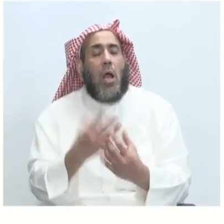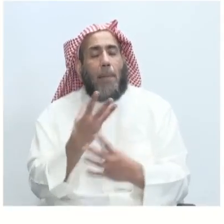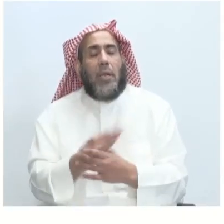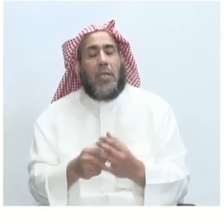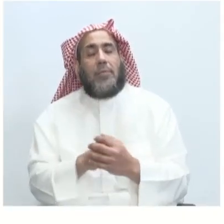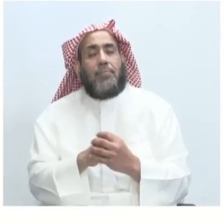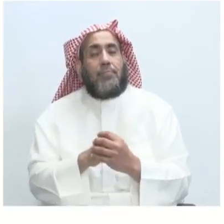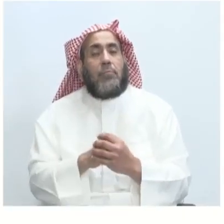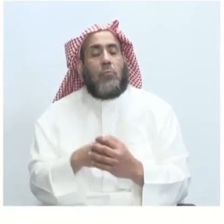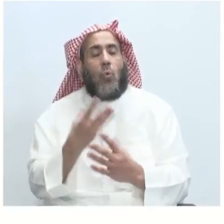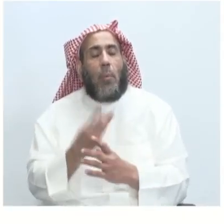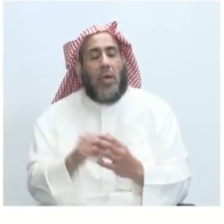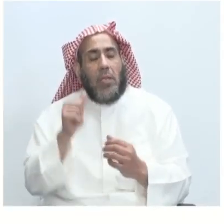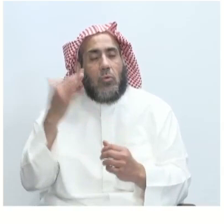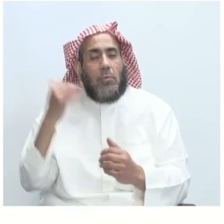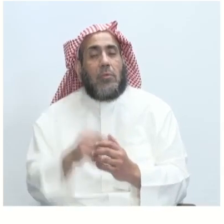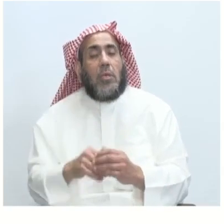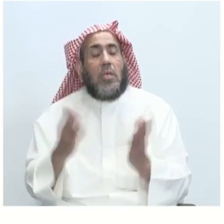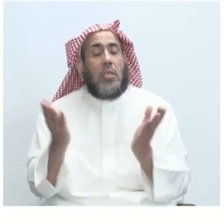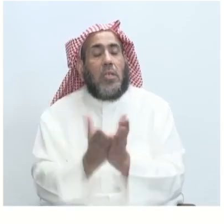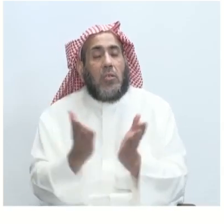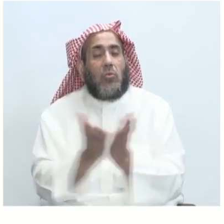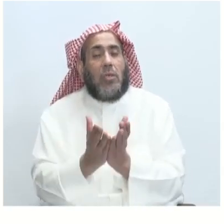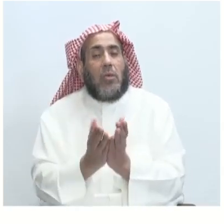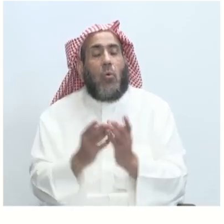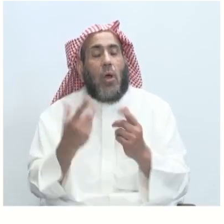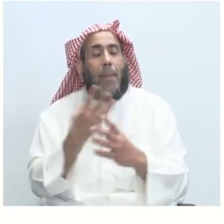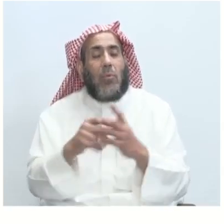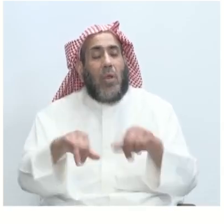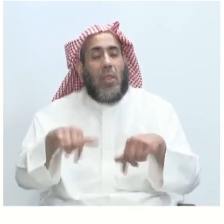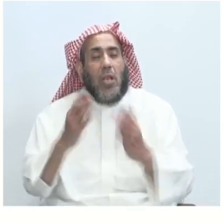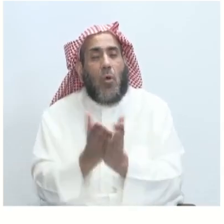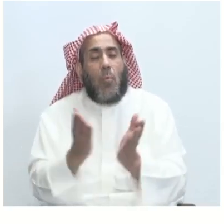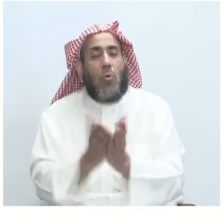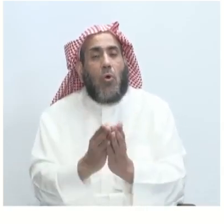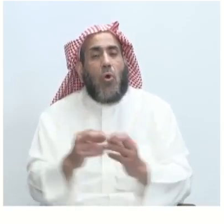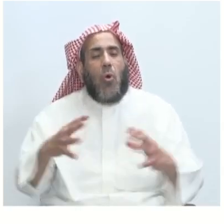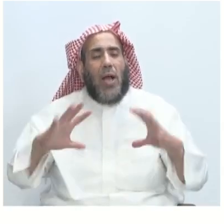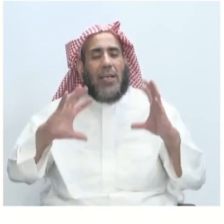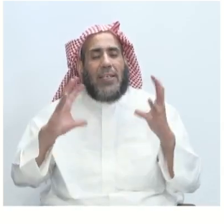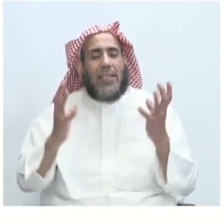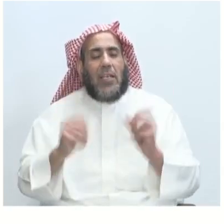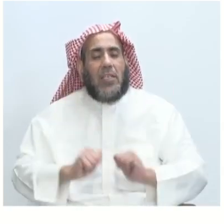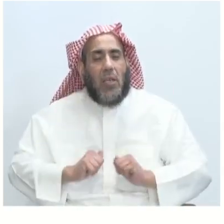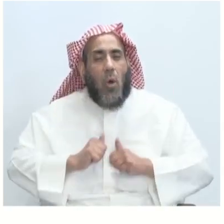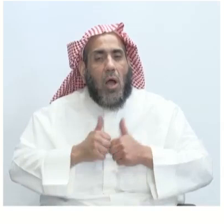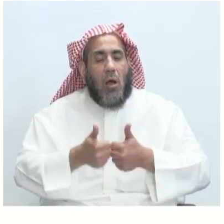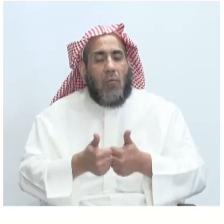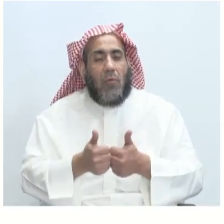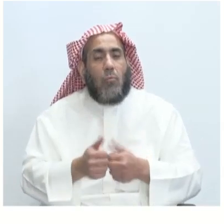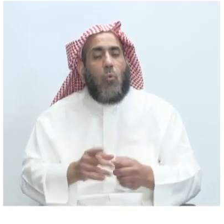ابنائي وبناتي الطلاب اذا درسنا ابنائي لهذا اليوم هو اداره الوافع